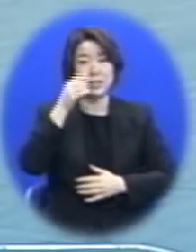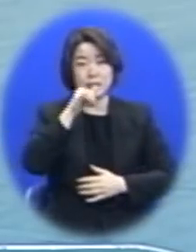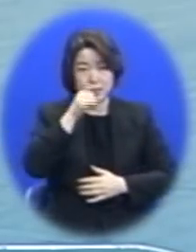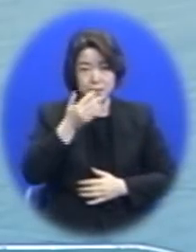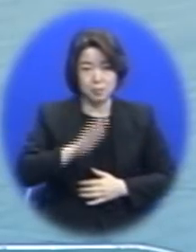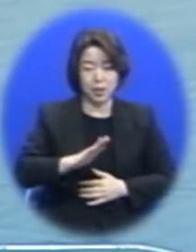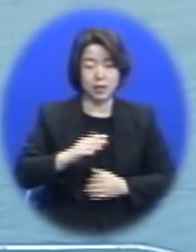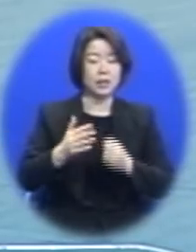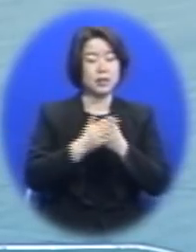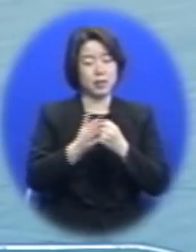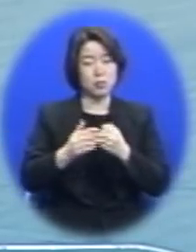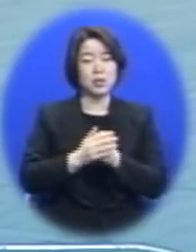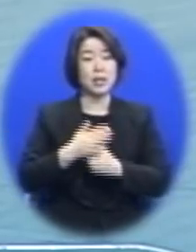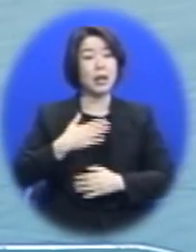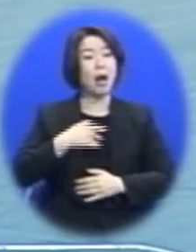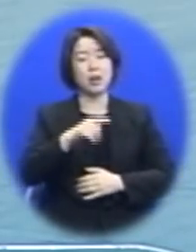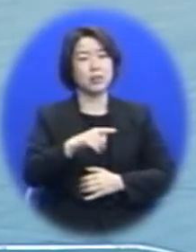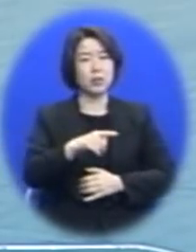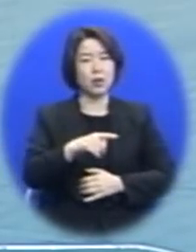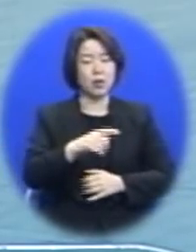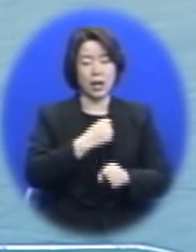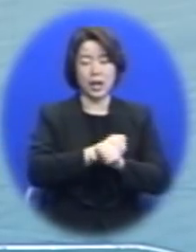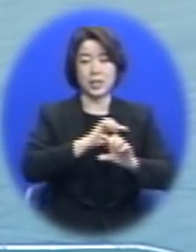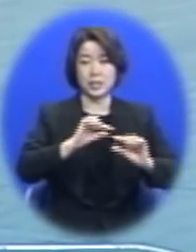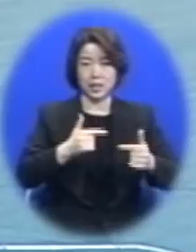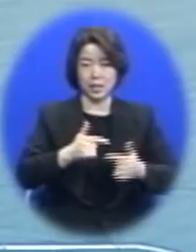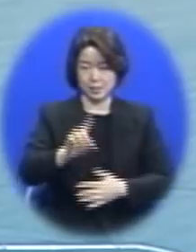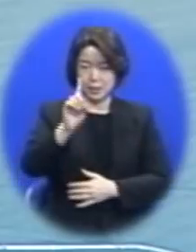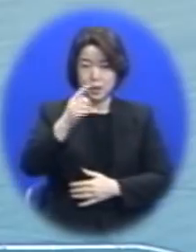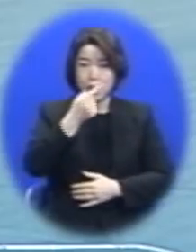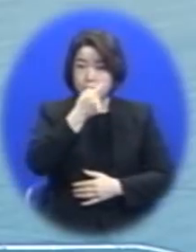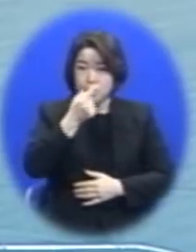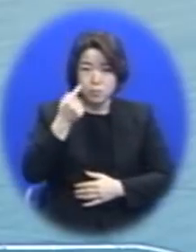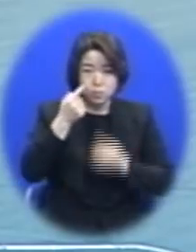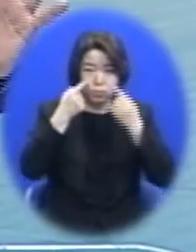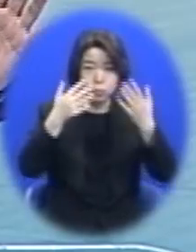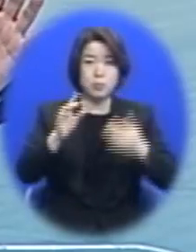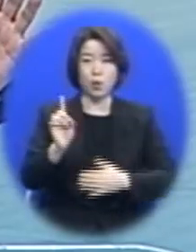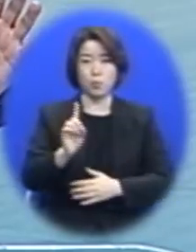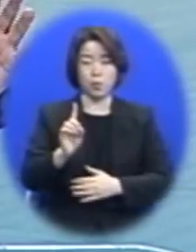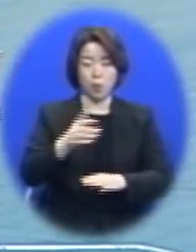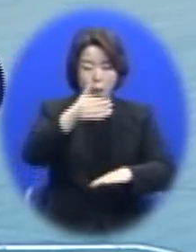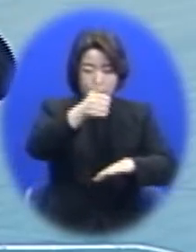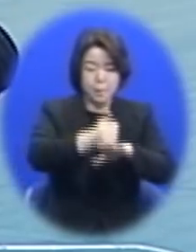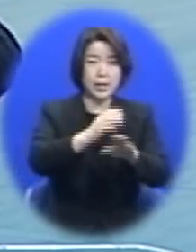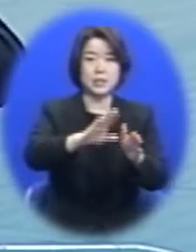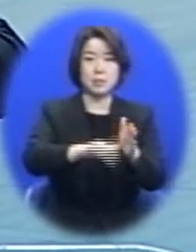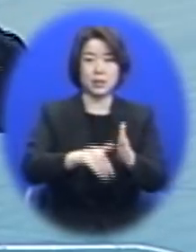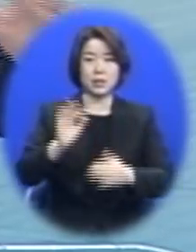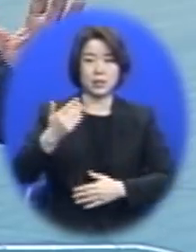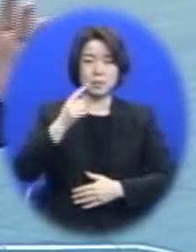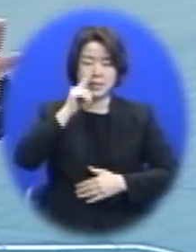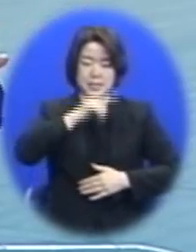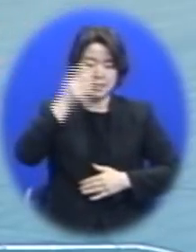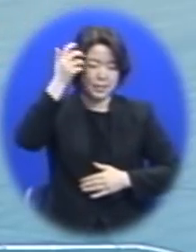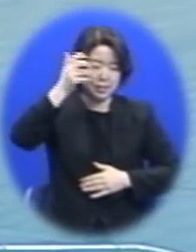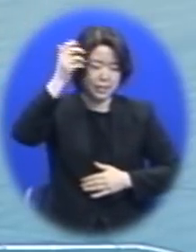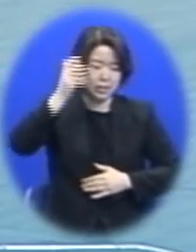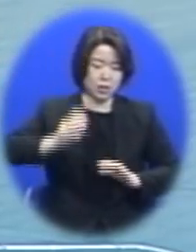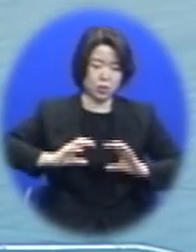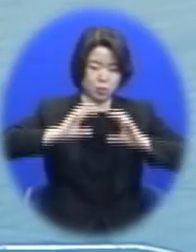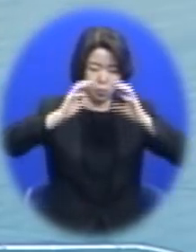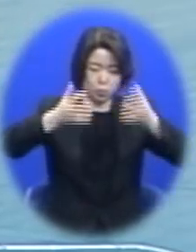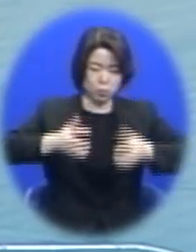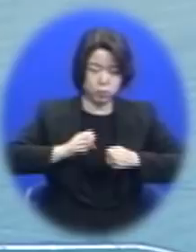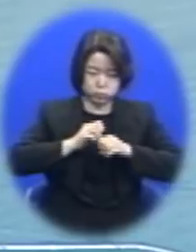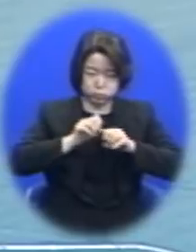않으려고 합니다 한가지 분명한 사실은 마지막 때가 되면 악한 영이 온 세상에 퍼져 서